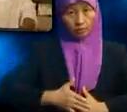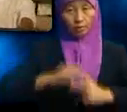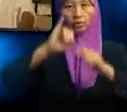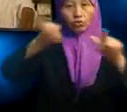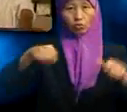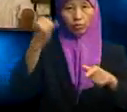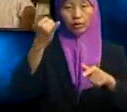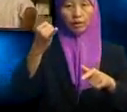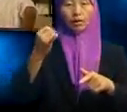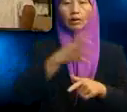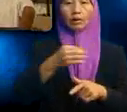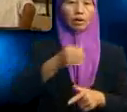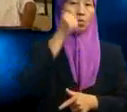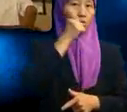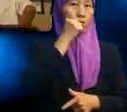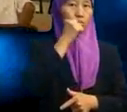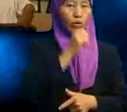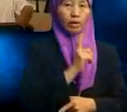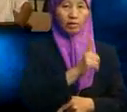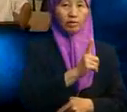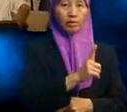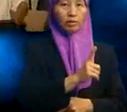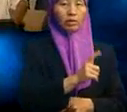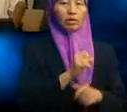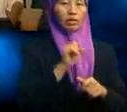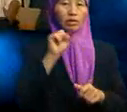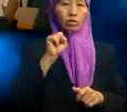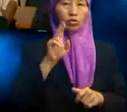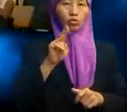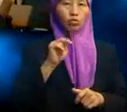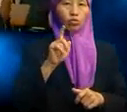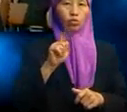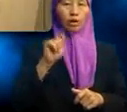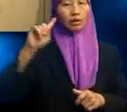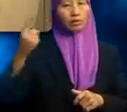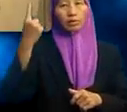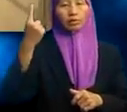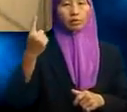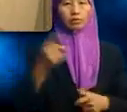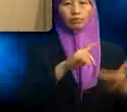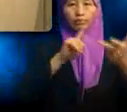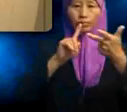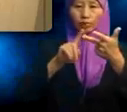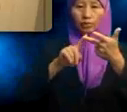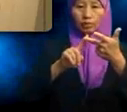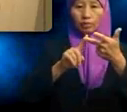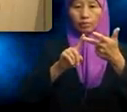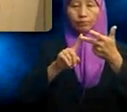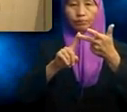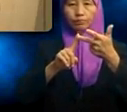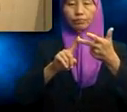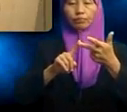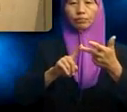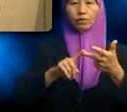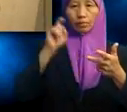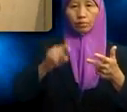Jumaat, manakala golongan perempuan hanya disunatkan sahaja. Seterusnya, syarat wajib yang ketiga